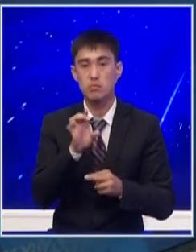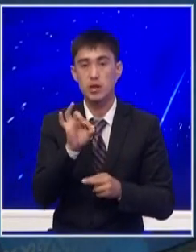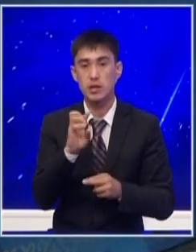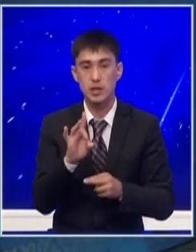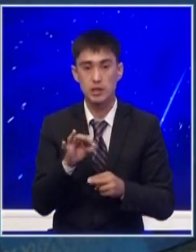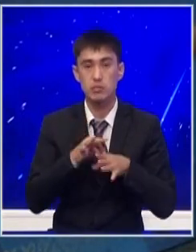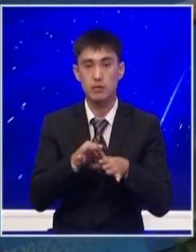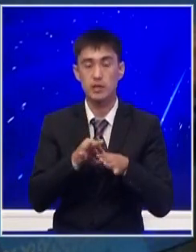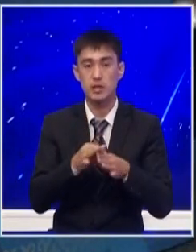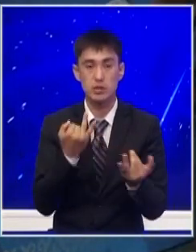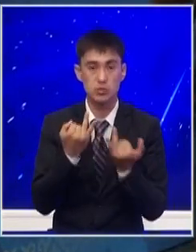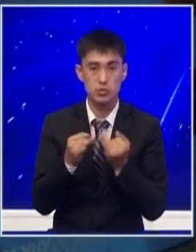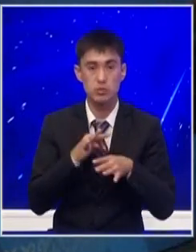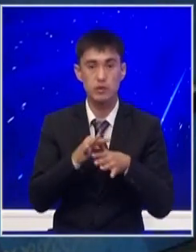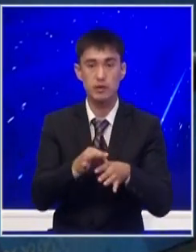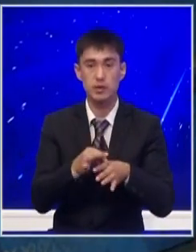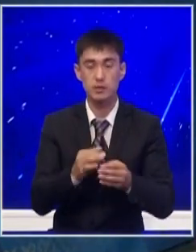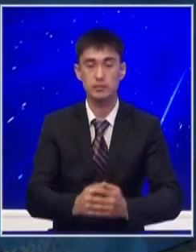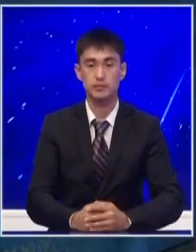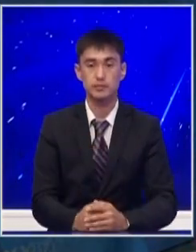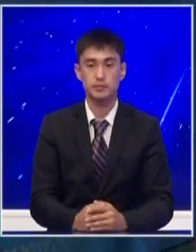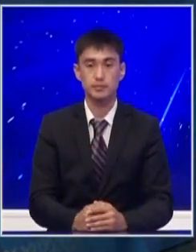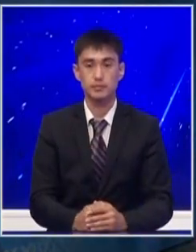проводили, дискуссию проводили.